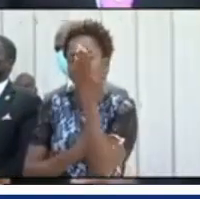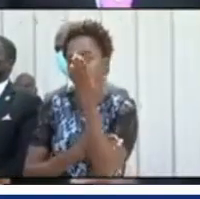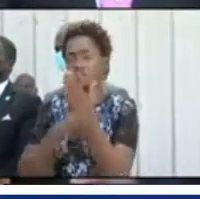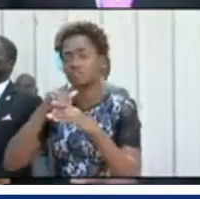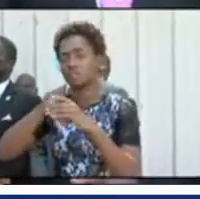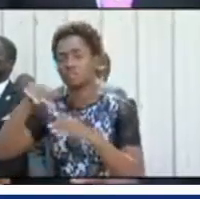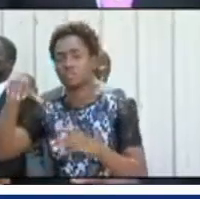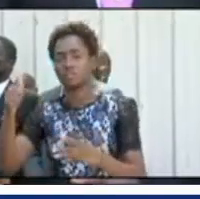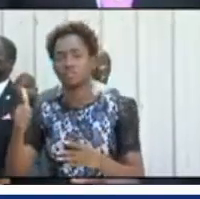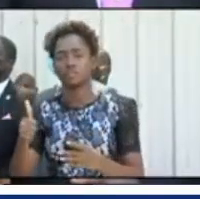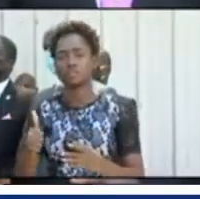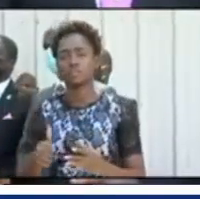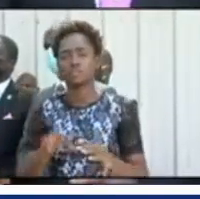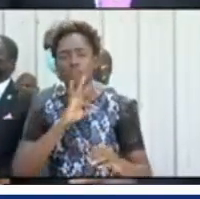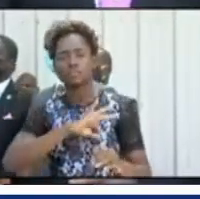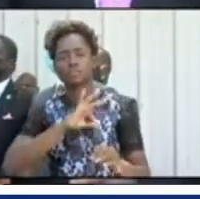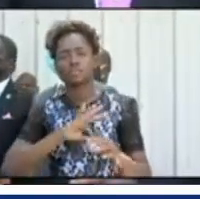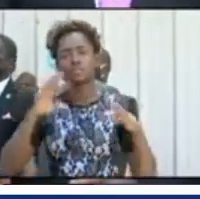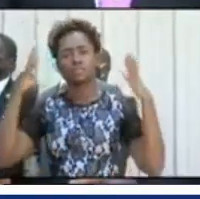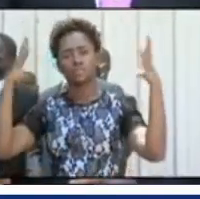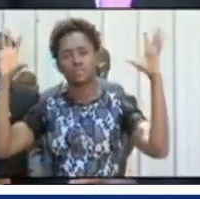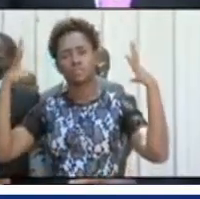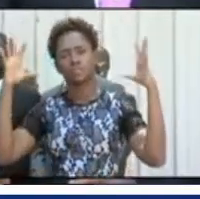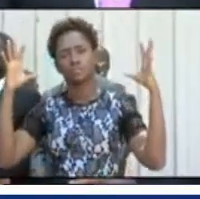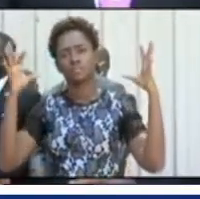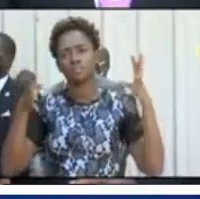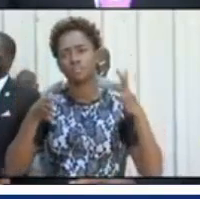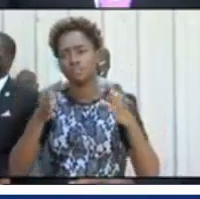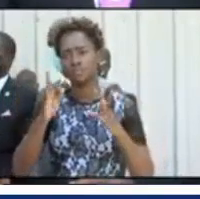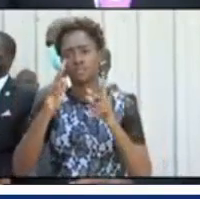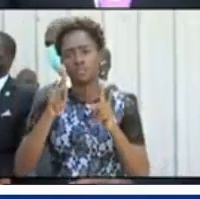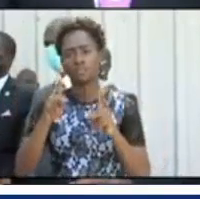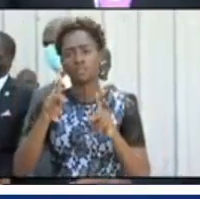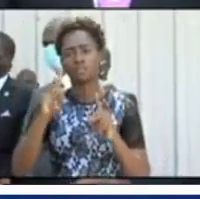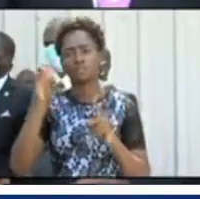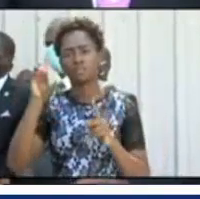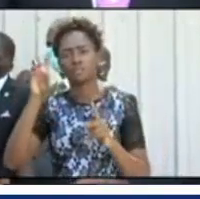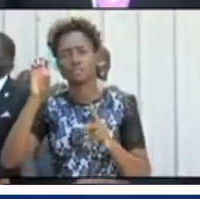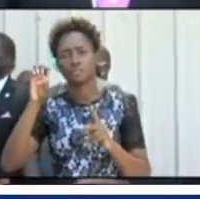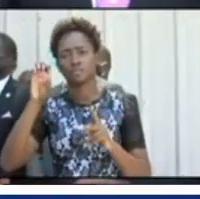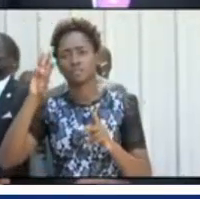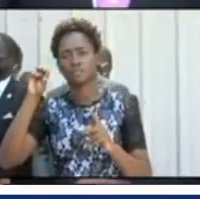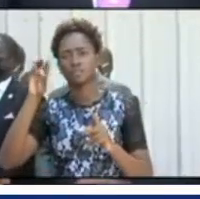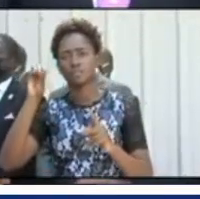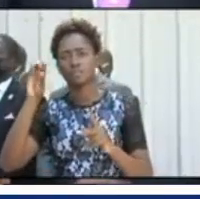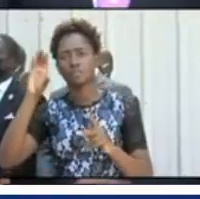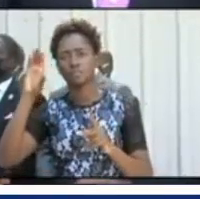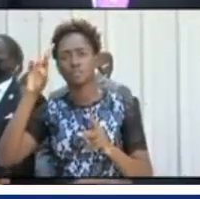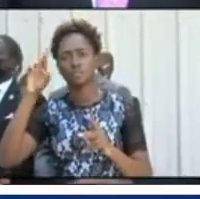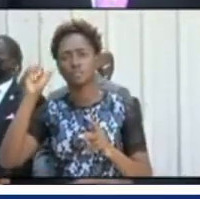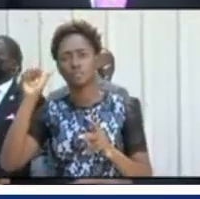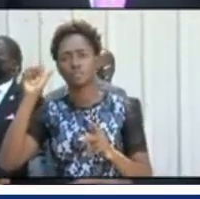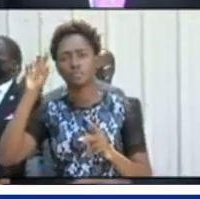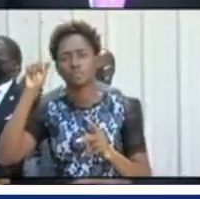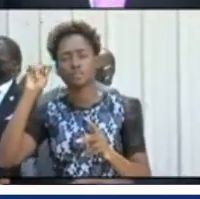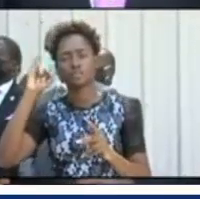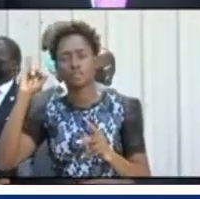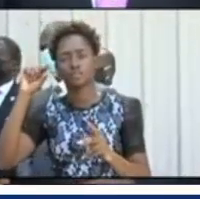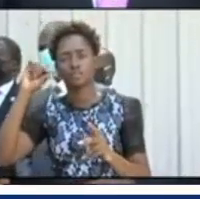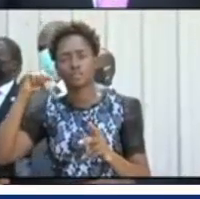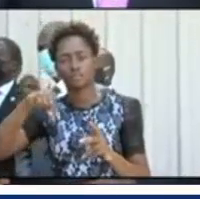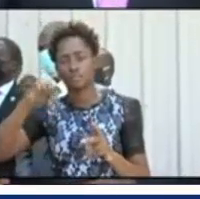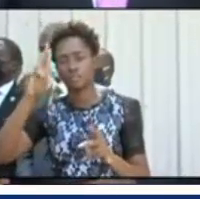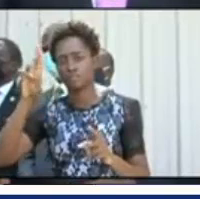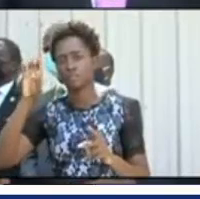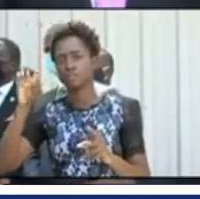profiter féliciter comportement démocratique tout le monde qui était dans la manifestation hier qui